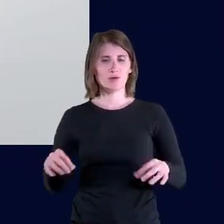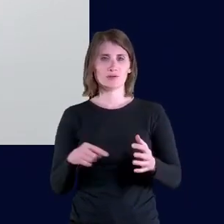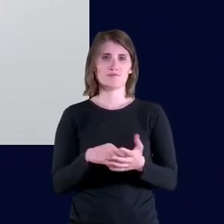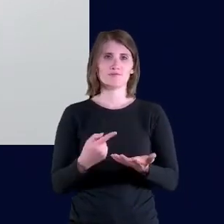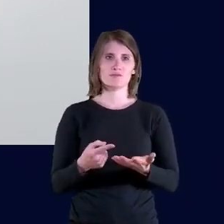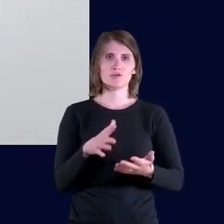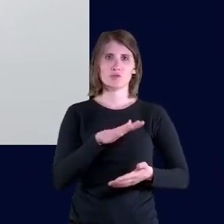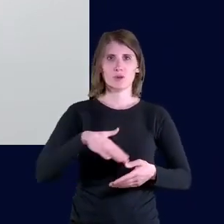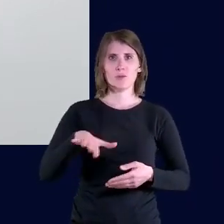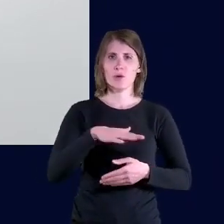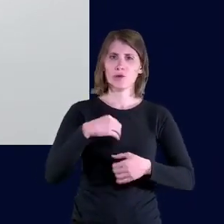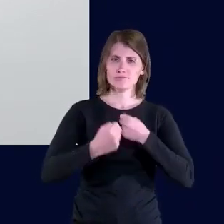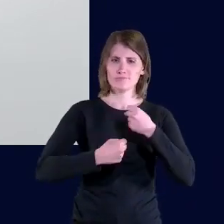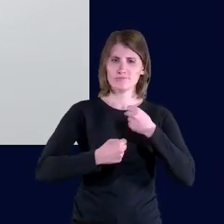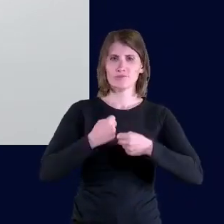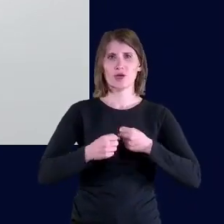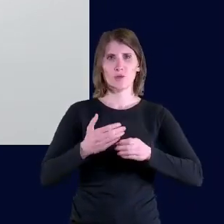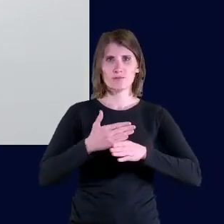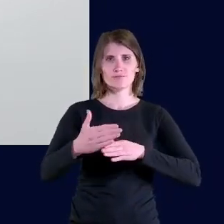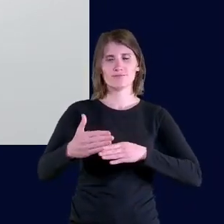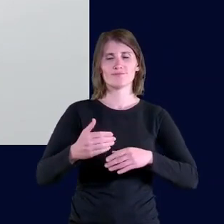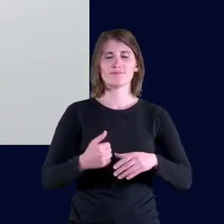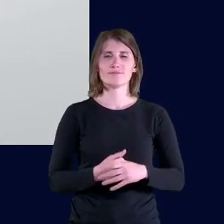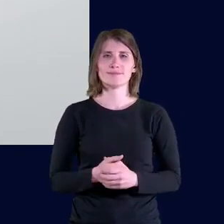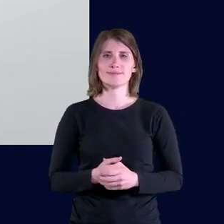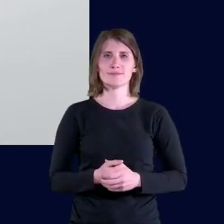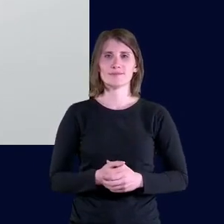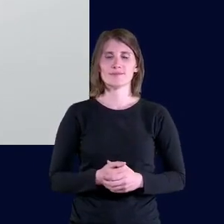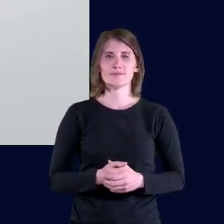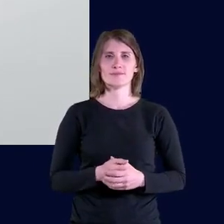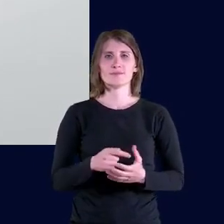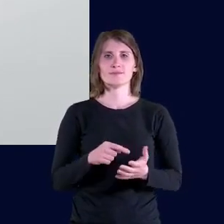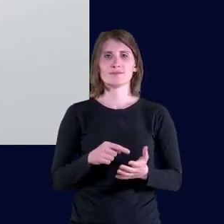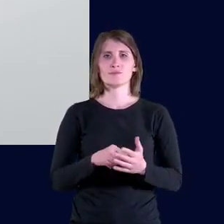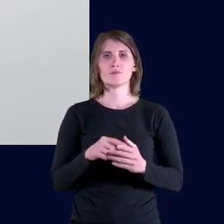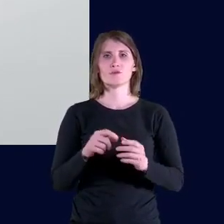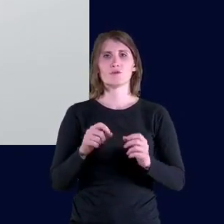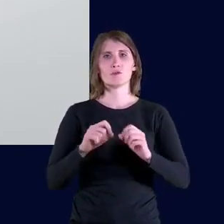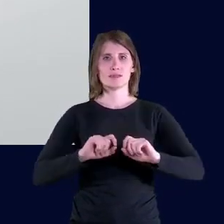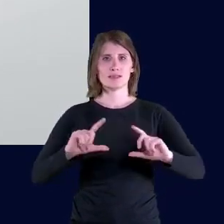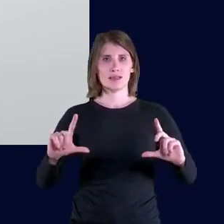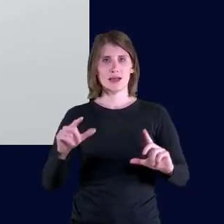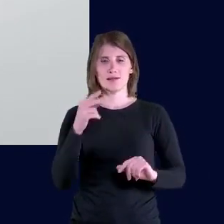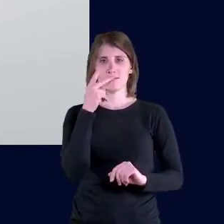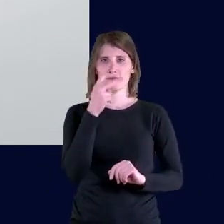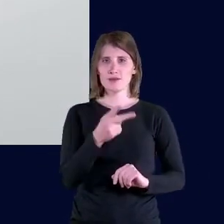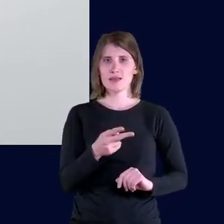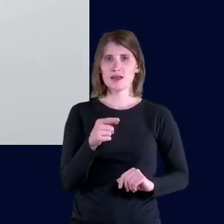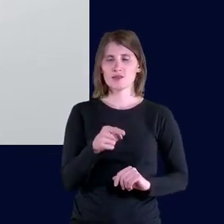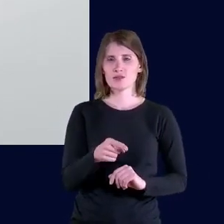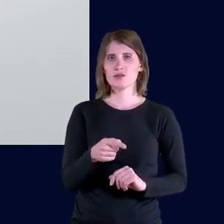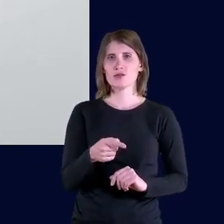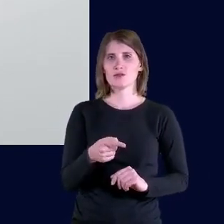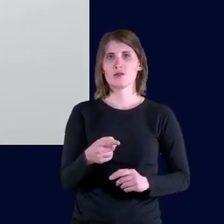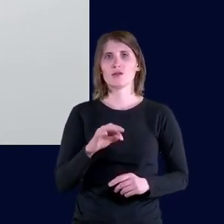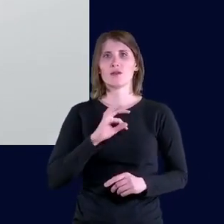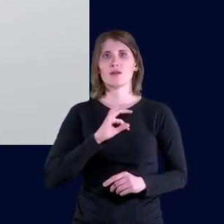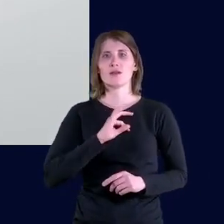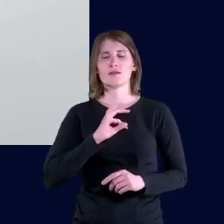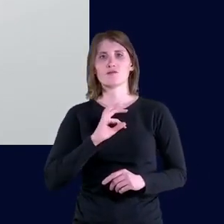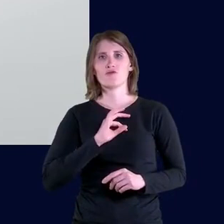jakimś polu na jakimś kierunku działać tutaj na tym slajdzie prezentuję państwu swój